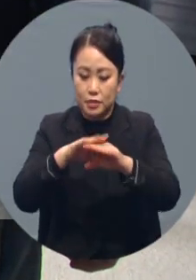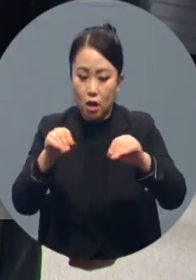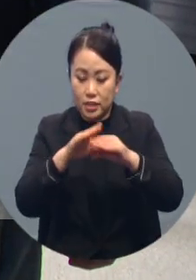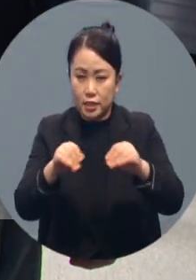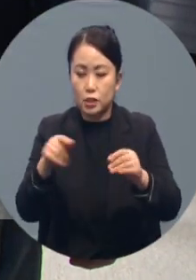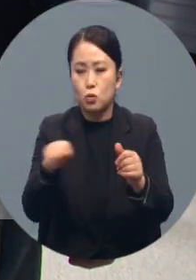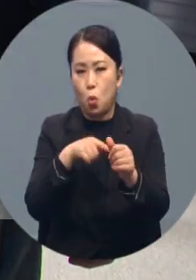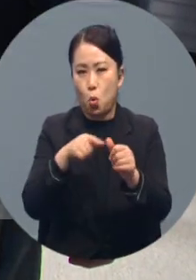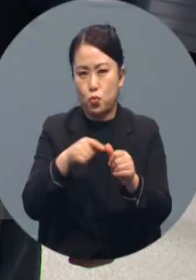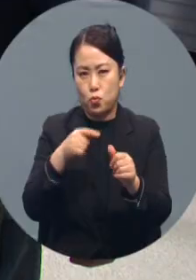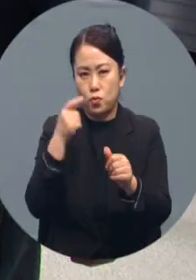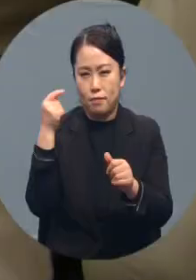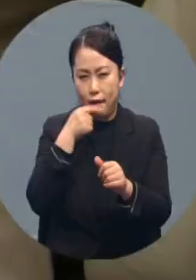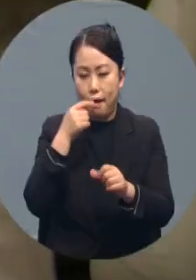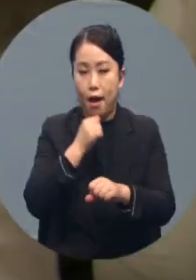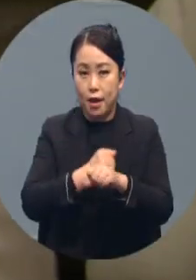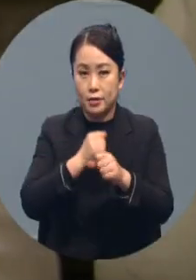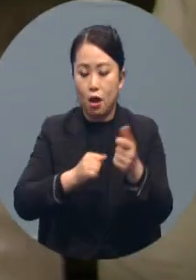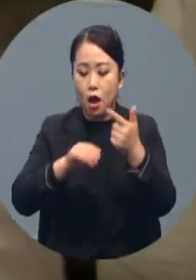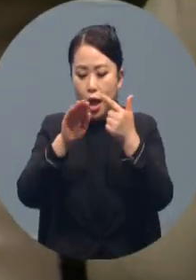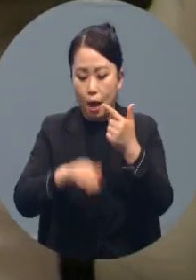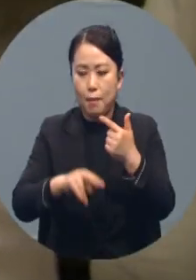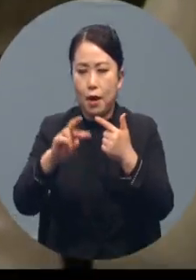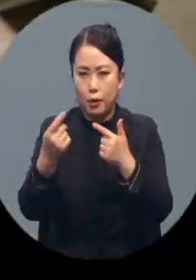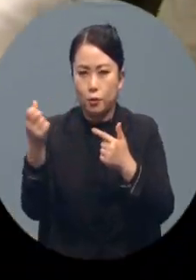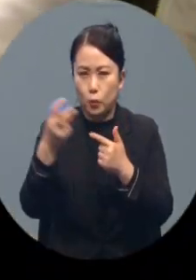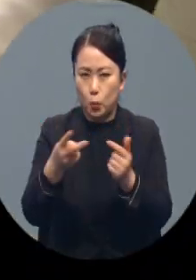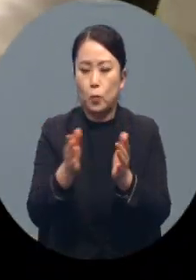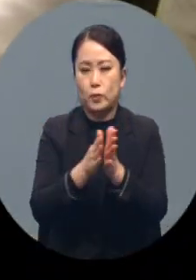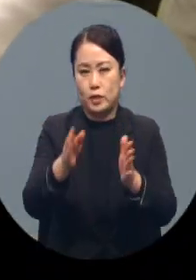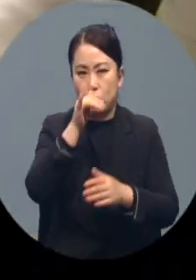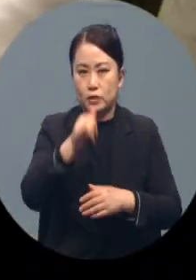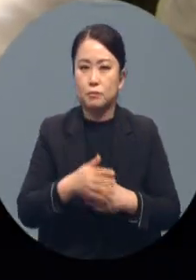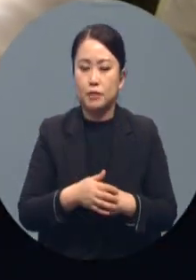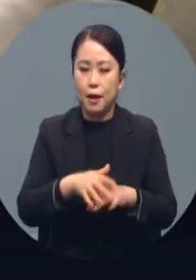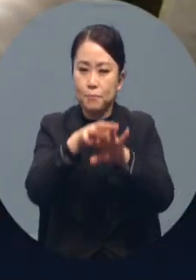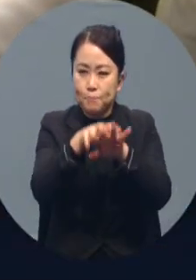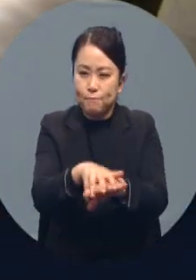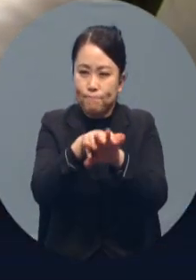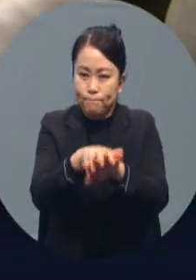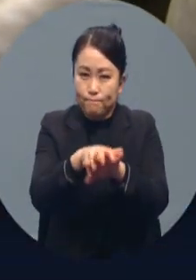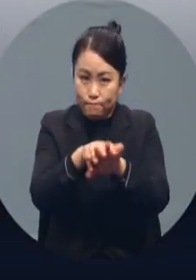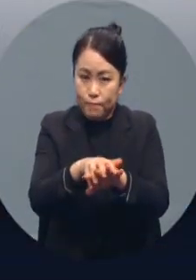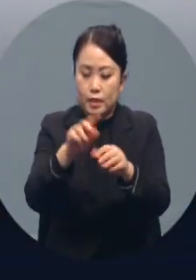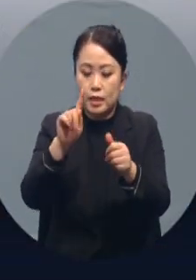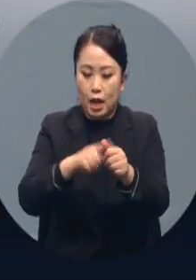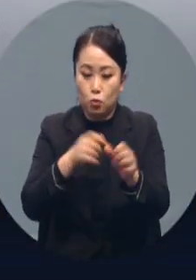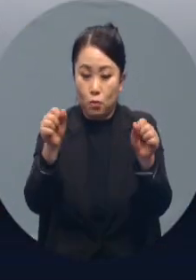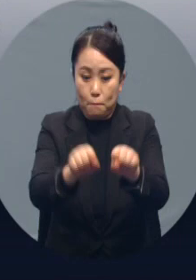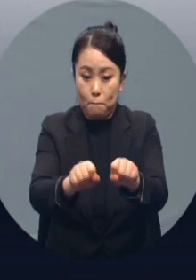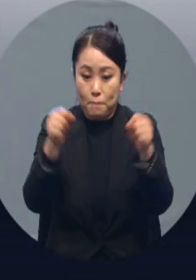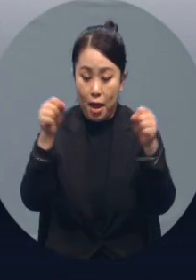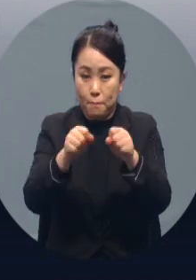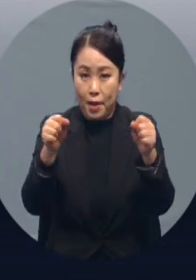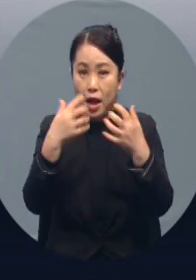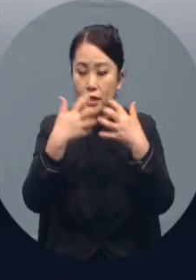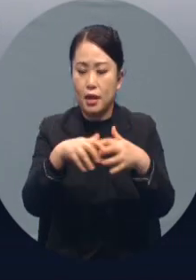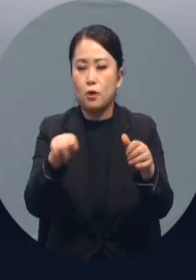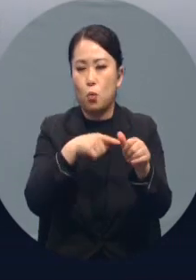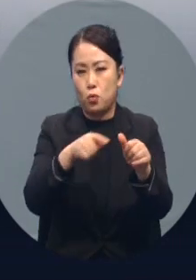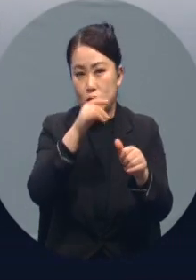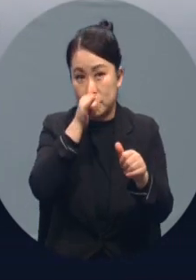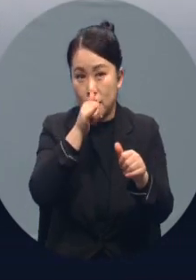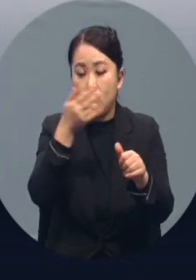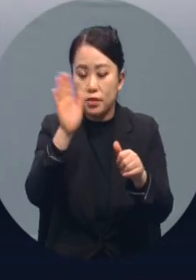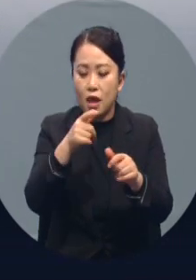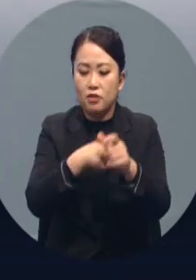강화해 하반기에도 실시하고 있습니다. 심폐소생술과 자동충격기에 대한 교육을 실시하고 있으나 올해 더 강화를